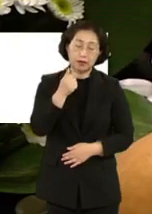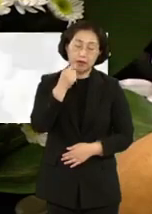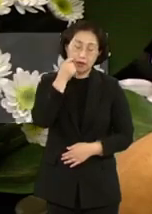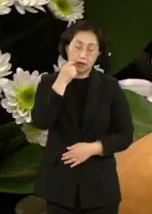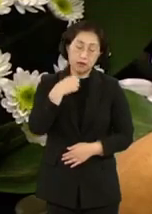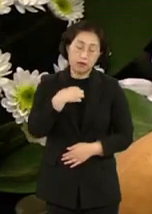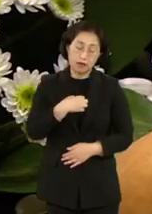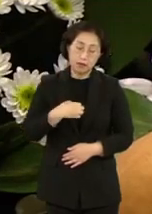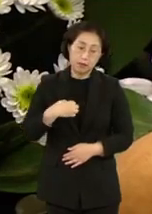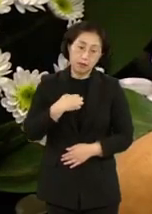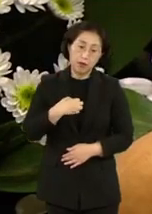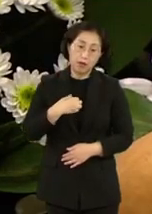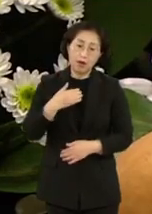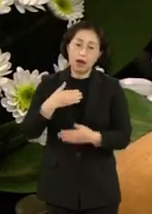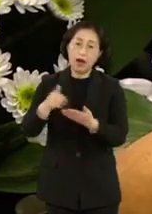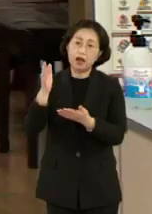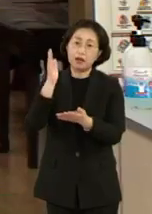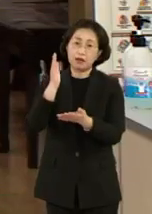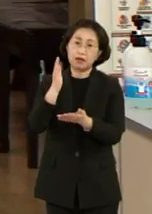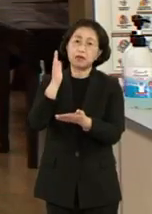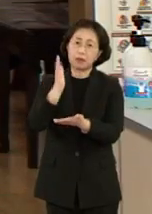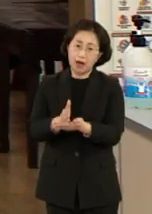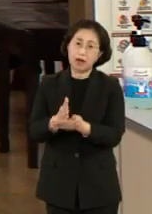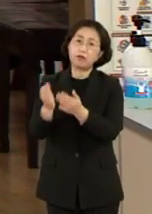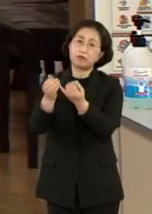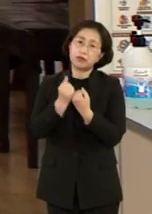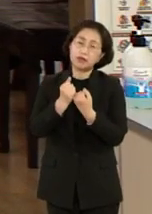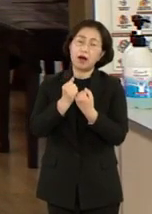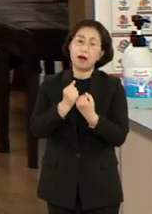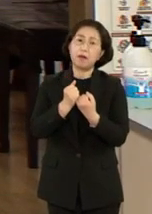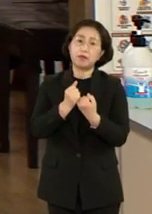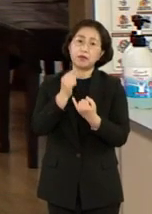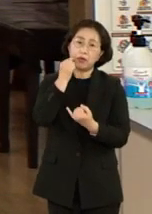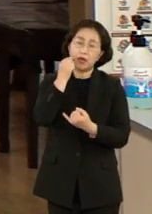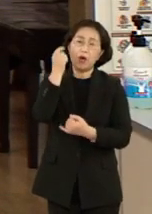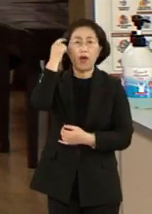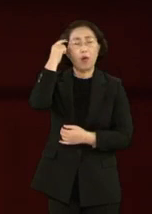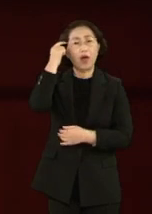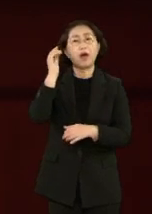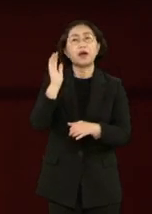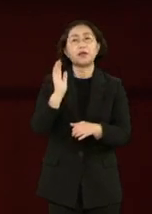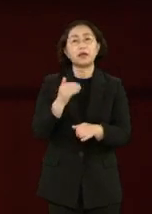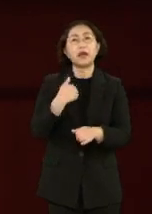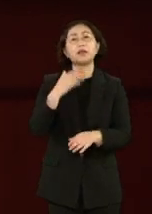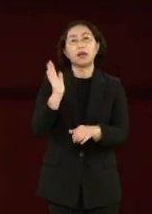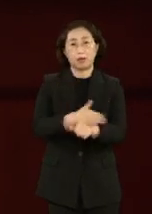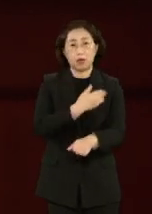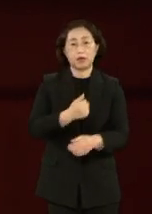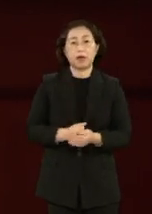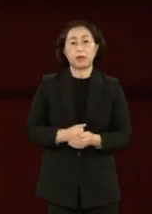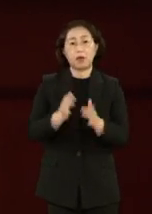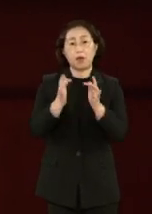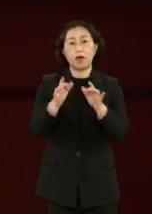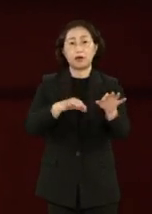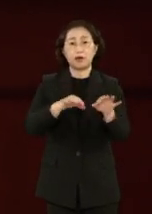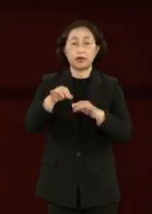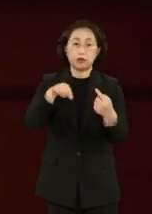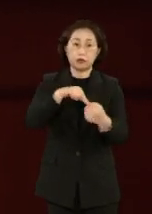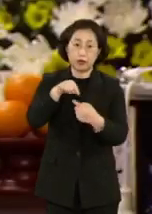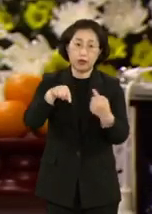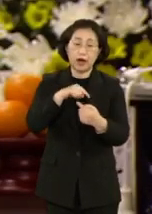감추지 못하며 왜 붙잡지 않았는지 스스로를 책망했습니다. 온라인 쇼핑몰을 스스로 운영할 정도로 꿈도 많고 끼도